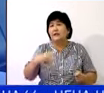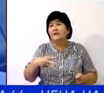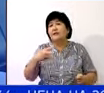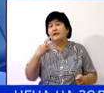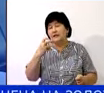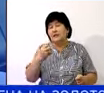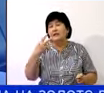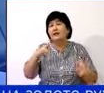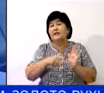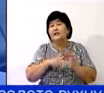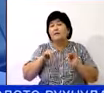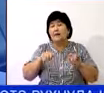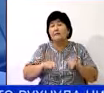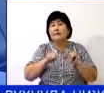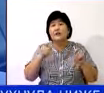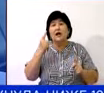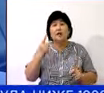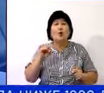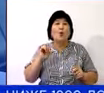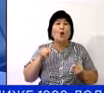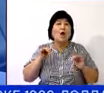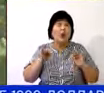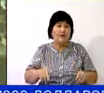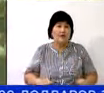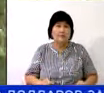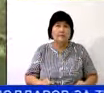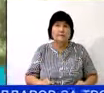327 административных дел, одно уголовное.